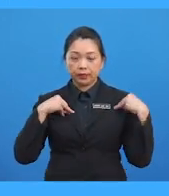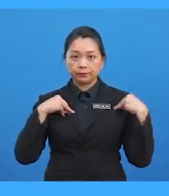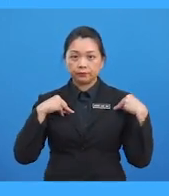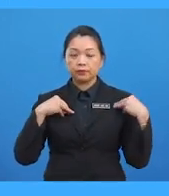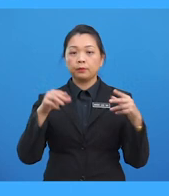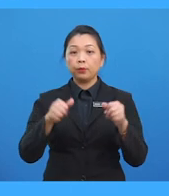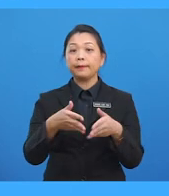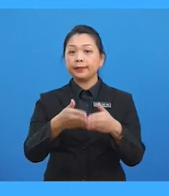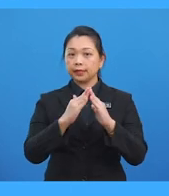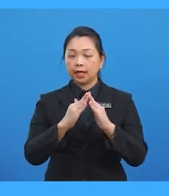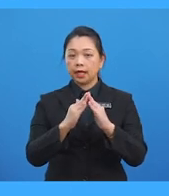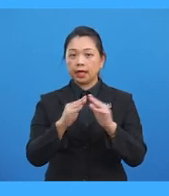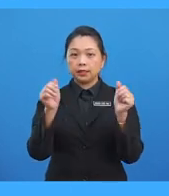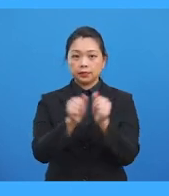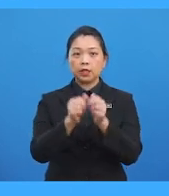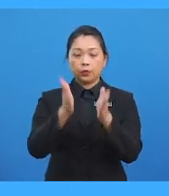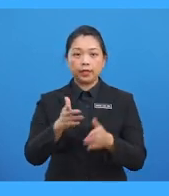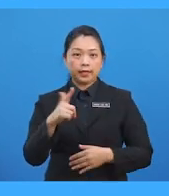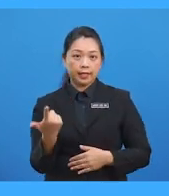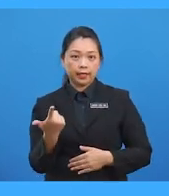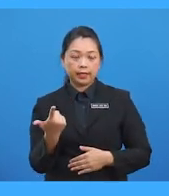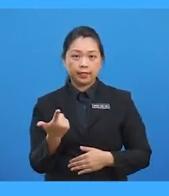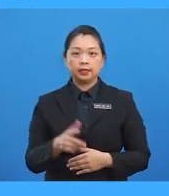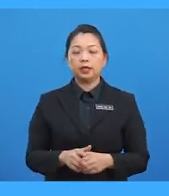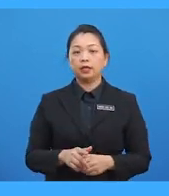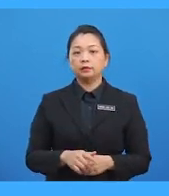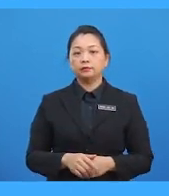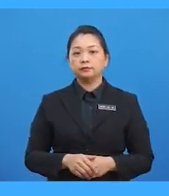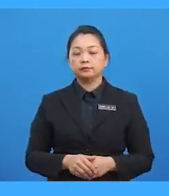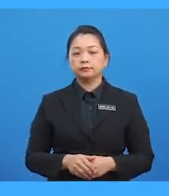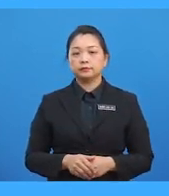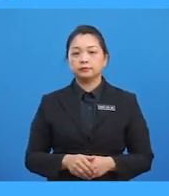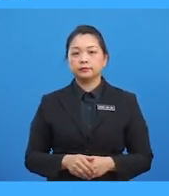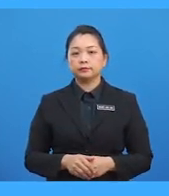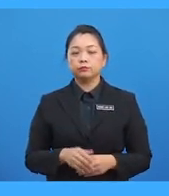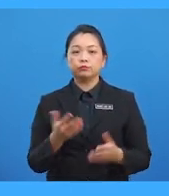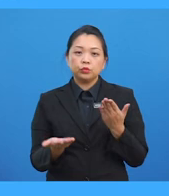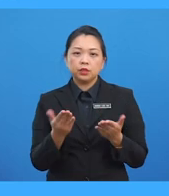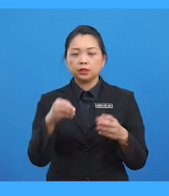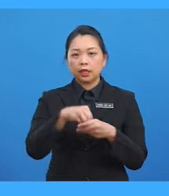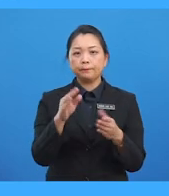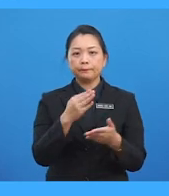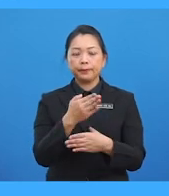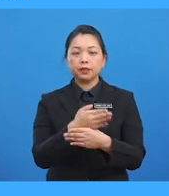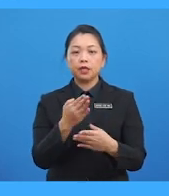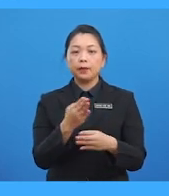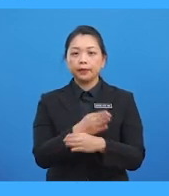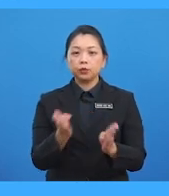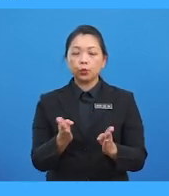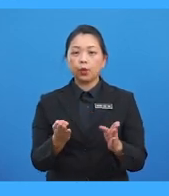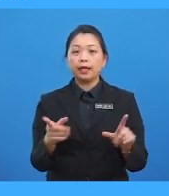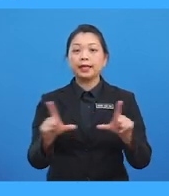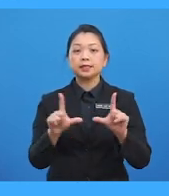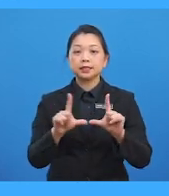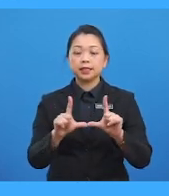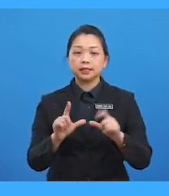mereka kepada pihak lain sama ada dalam bentuk perlesenan atau usaha sama bagi memperoleh manfaat dalam aspek